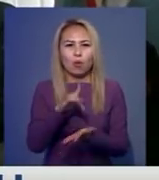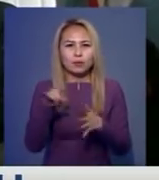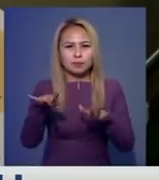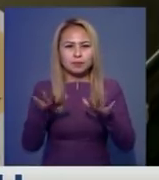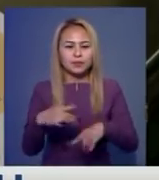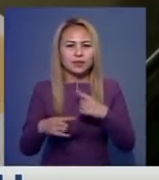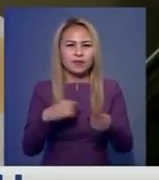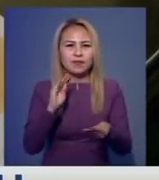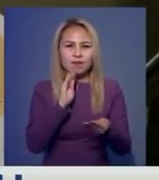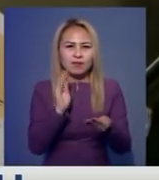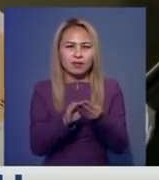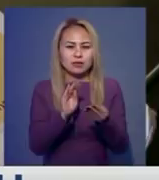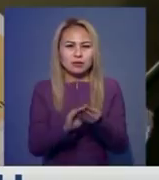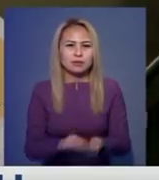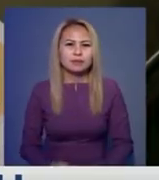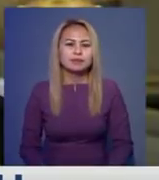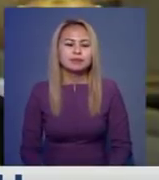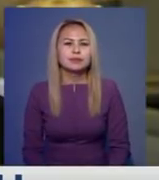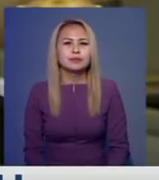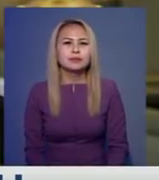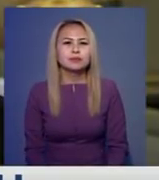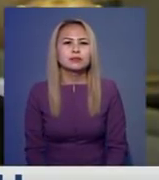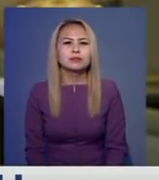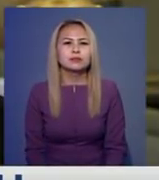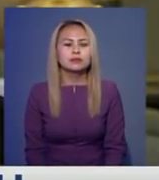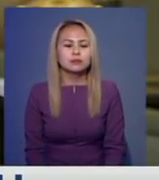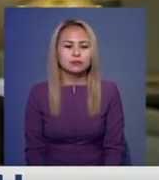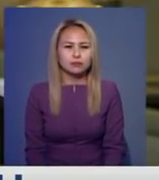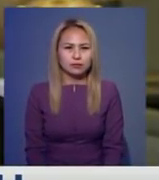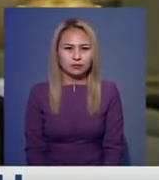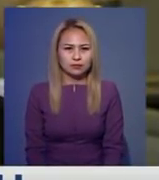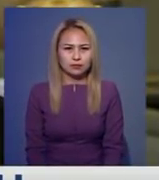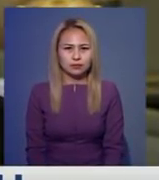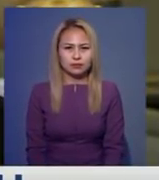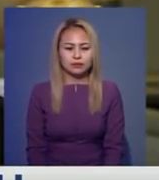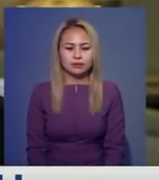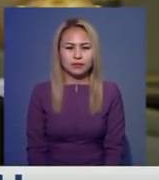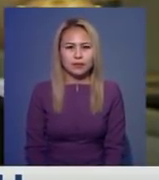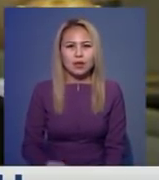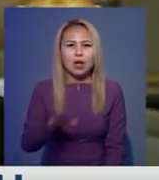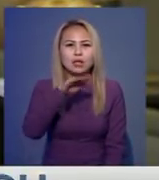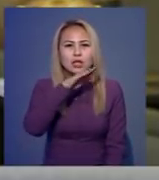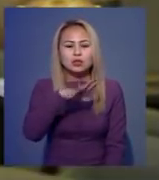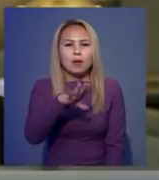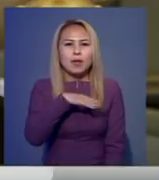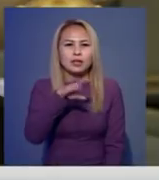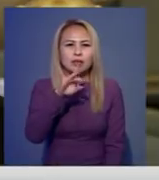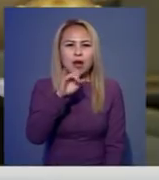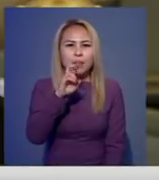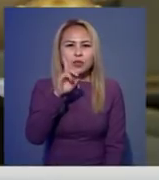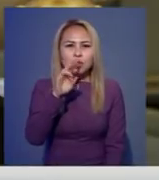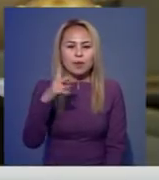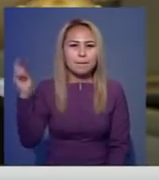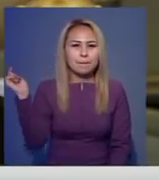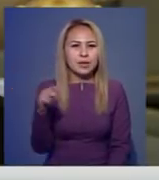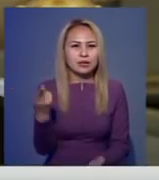жұртының атауын тегі ретінде қолданады. Дедемін бабасындан бері Трабзонда жасыр. Атам Трабзонға Ақсқадан көшіп келген.